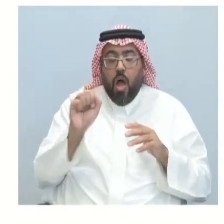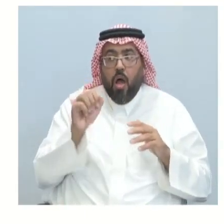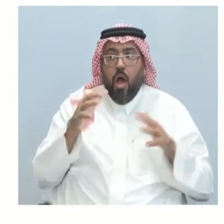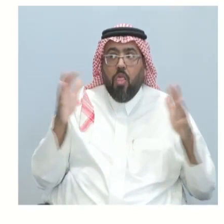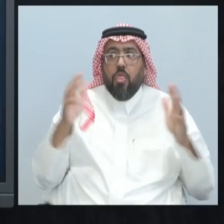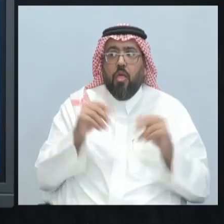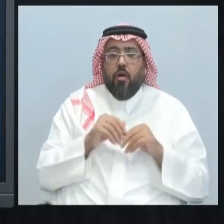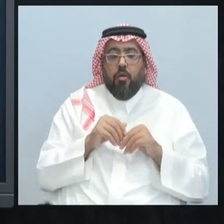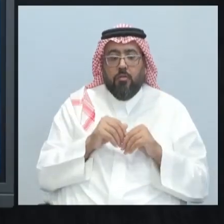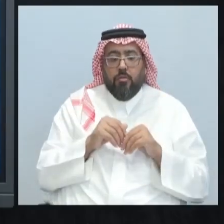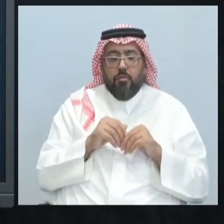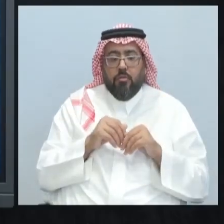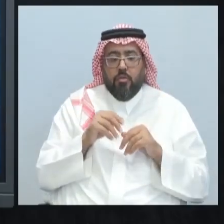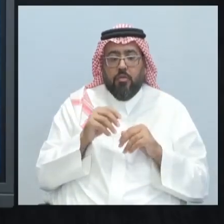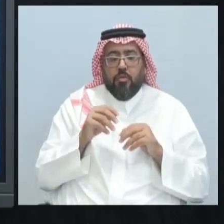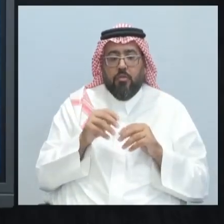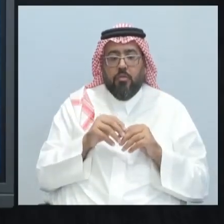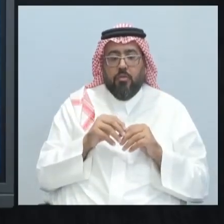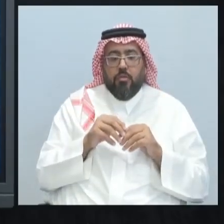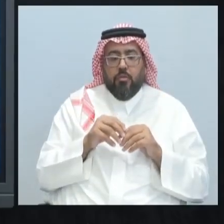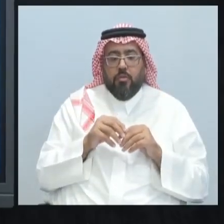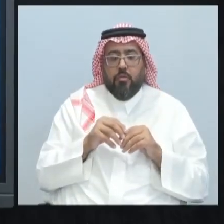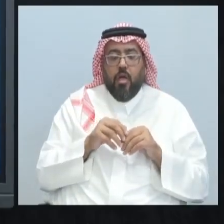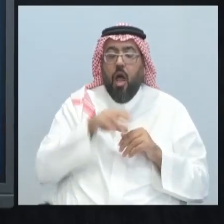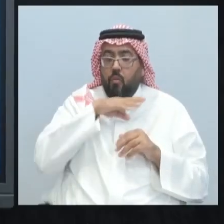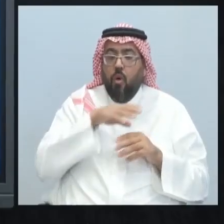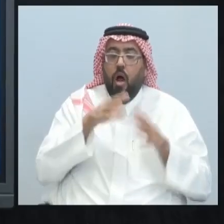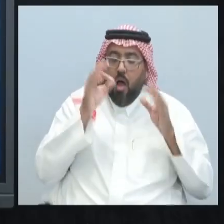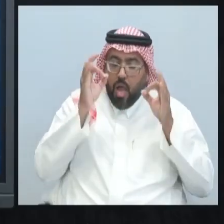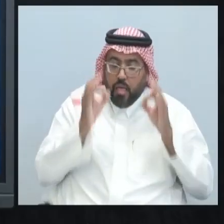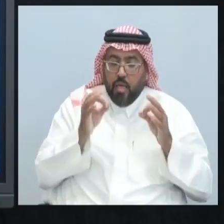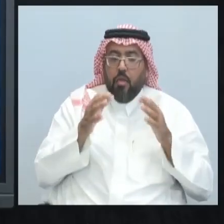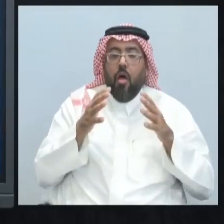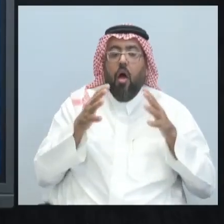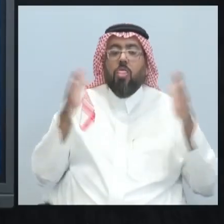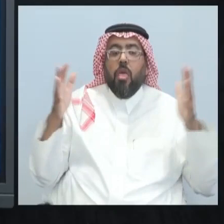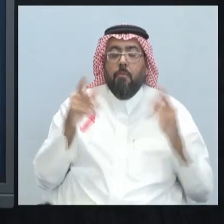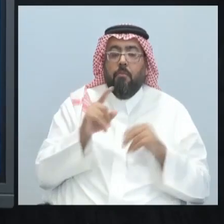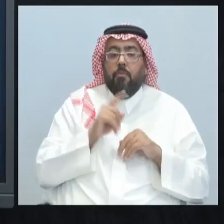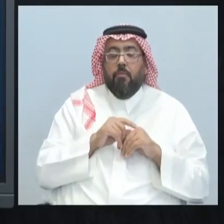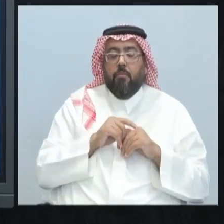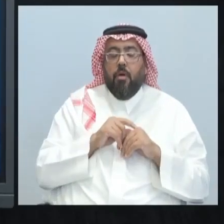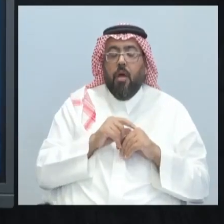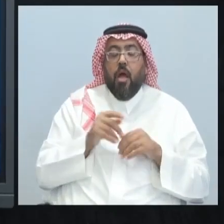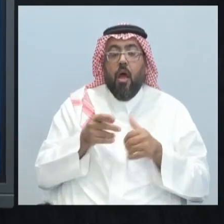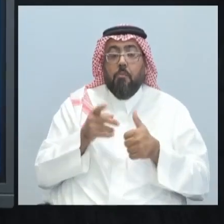نعم له حق عظيم جدا جدا جدا جدا جدا لكن